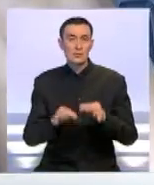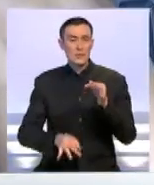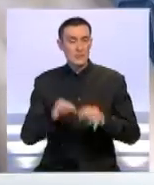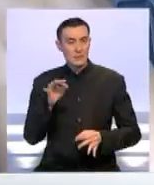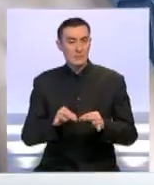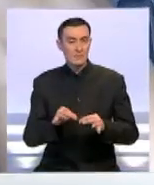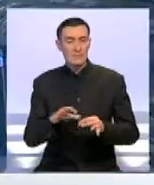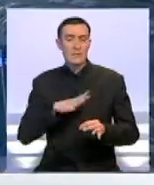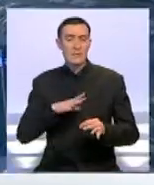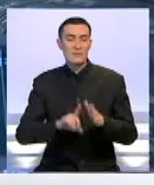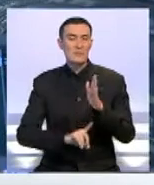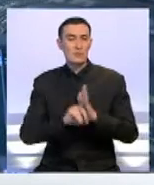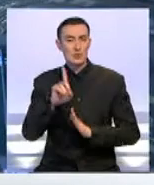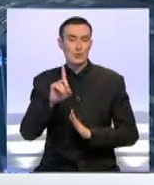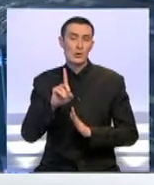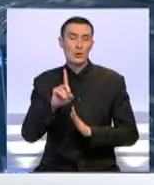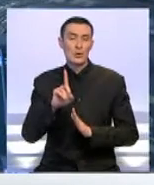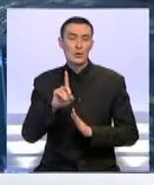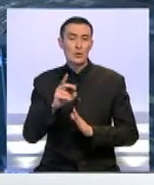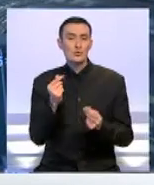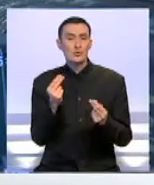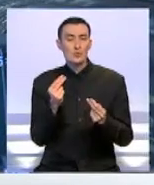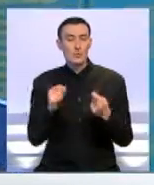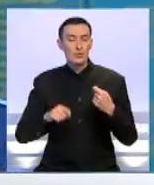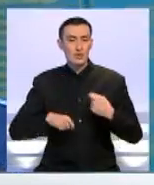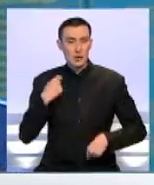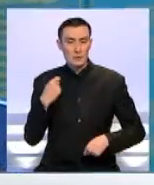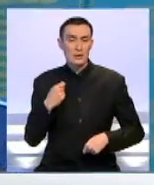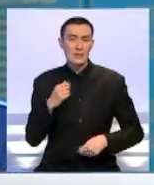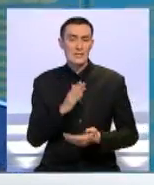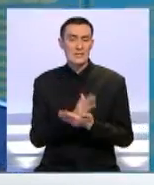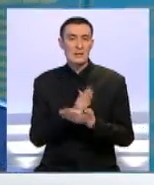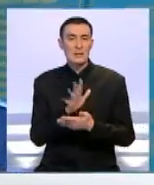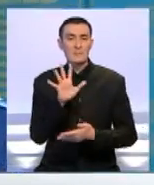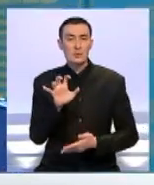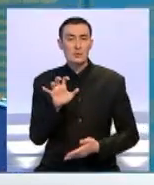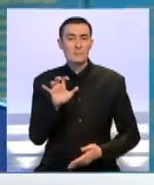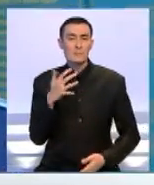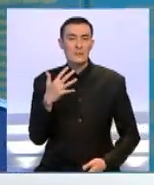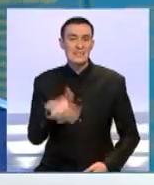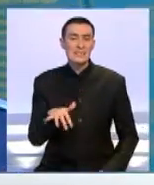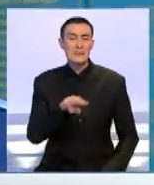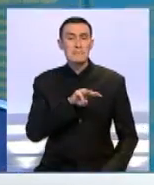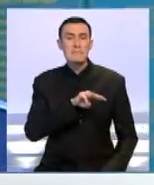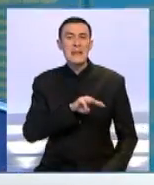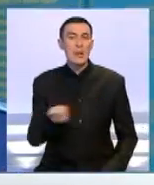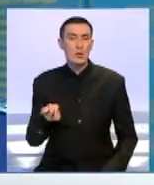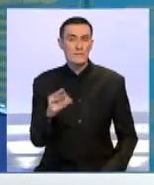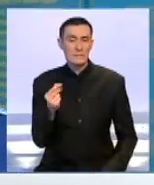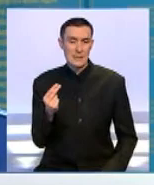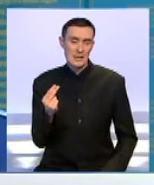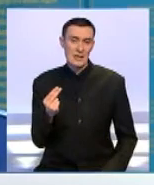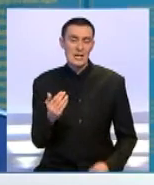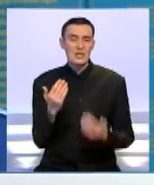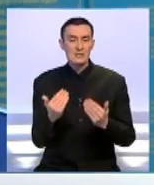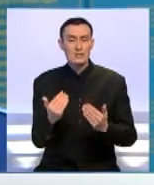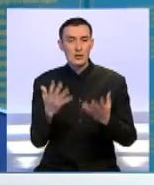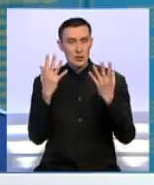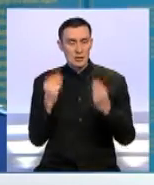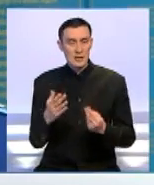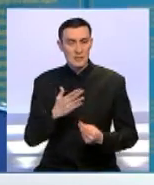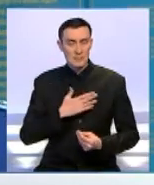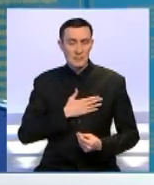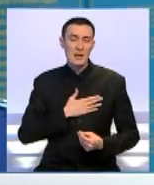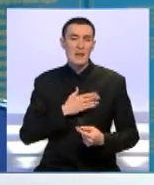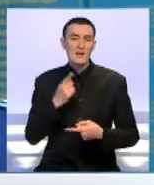производства возбуждено. Сумма ущерба составила свыше 550 миллионов тенге. На сегодняшний день мы уже